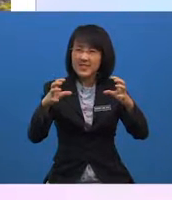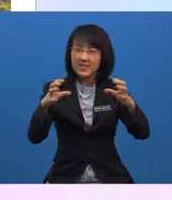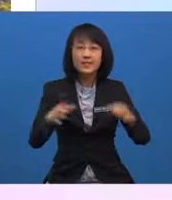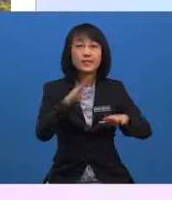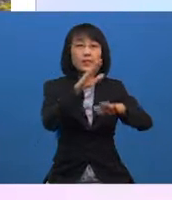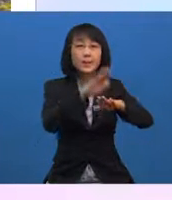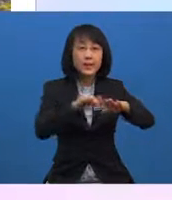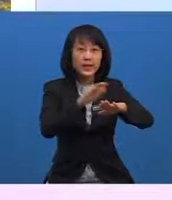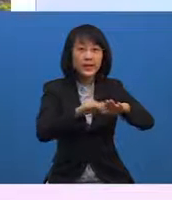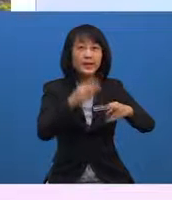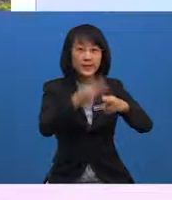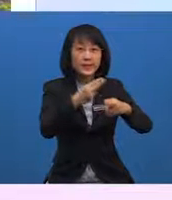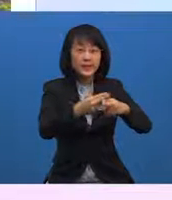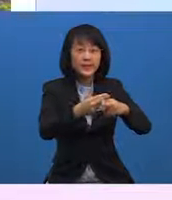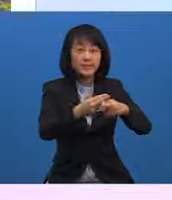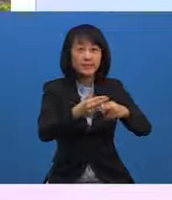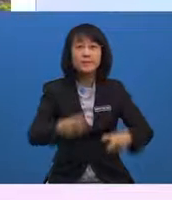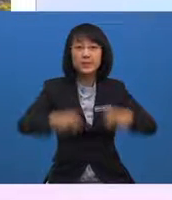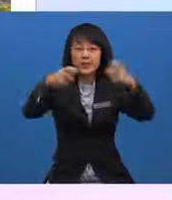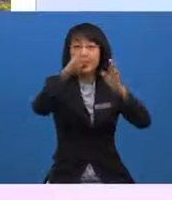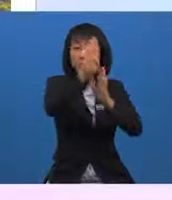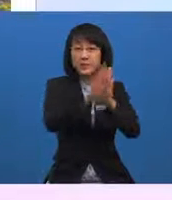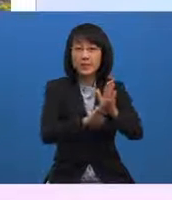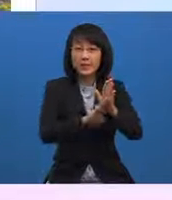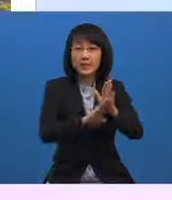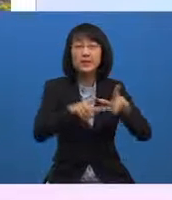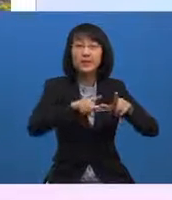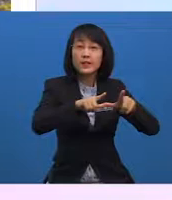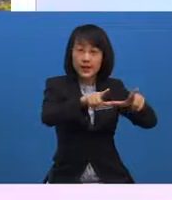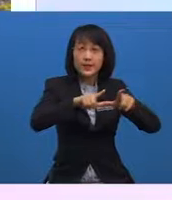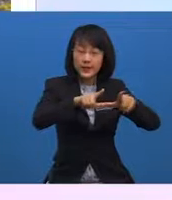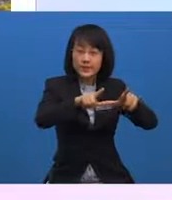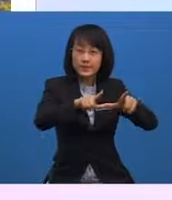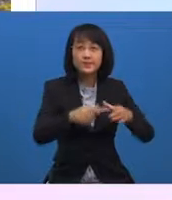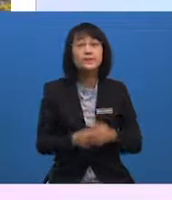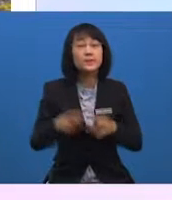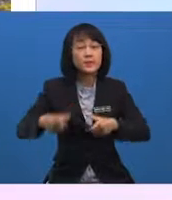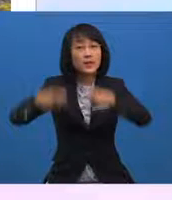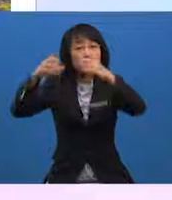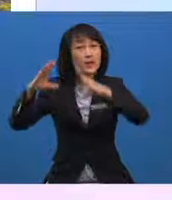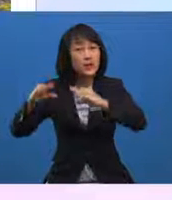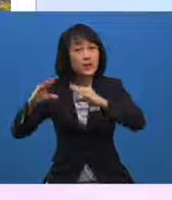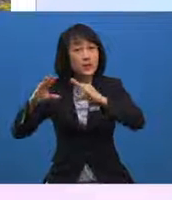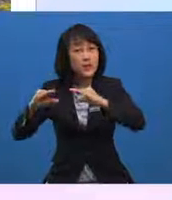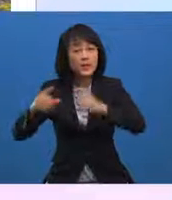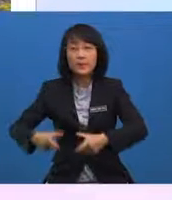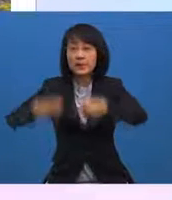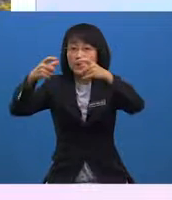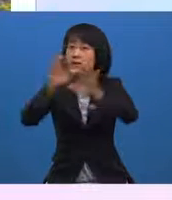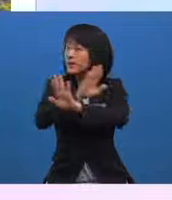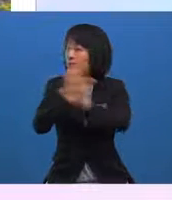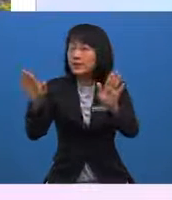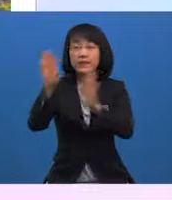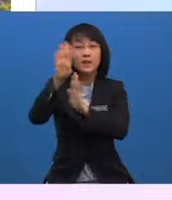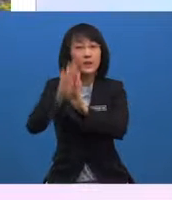batang berkayu. Manakala, batang yang lembut ialah batang tidak berkayu.